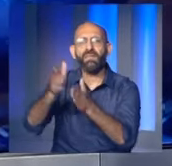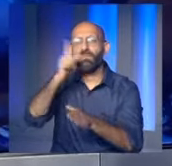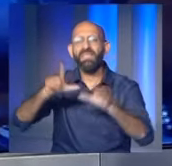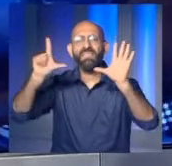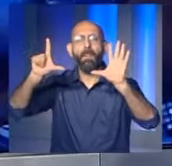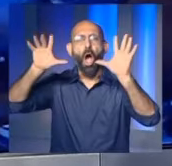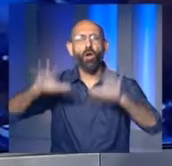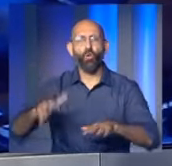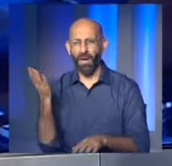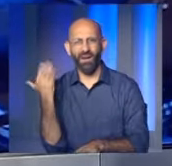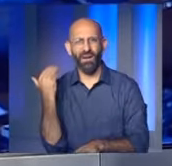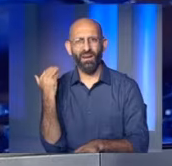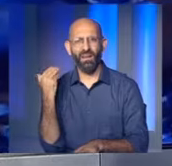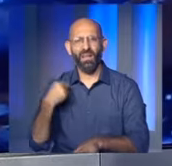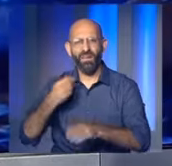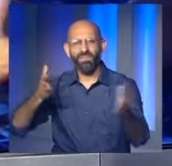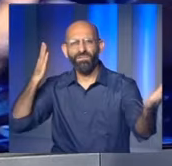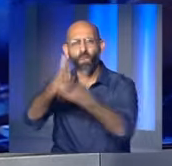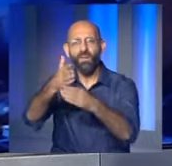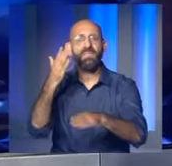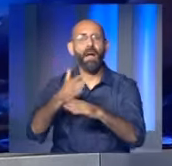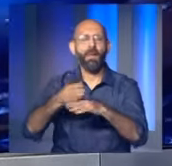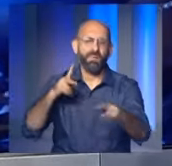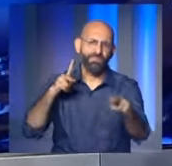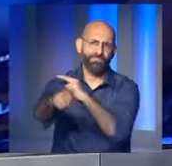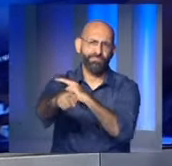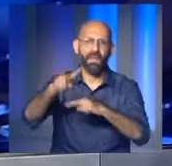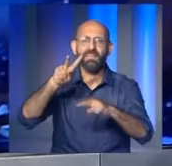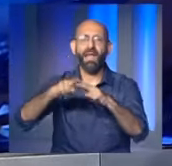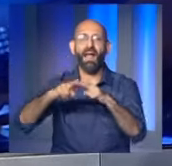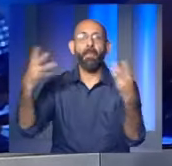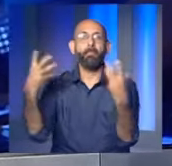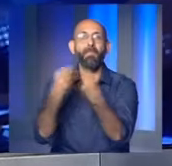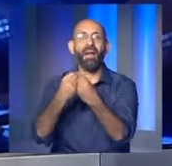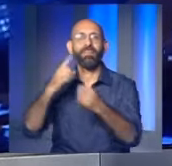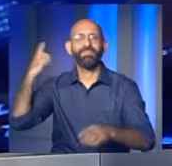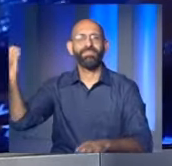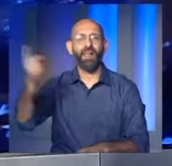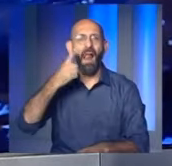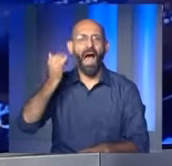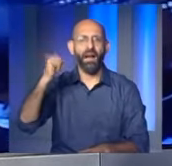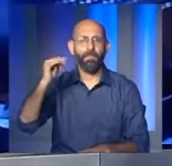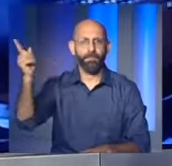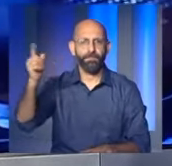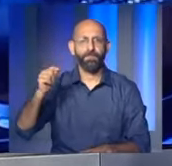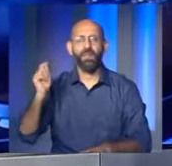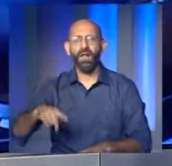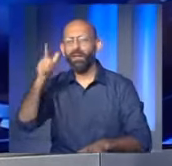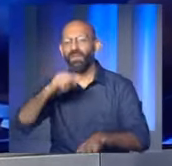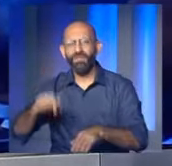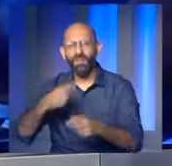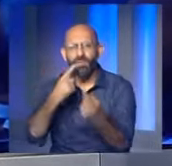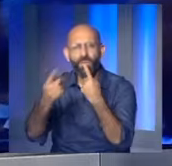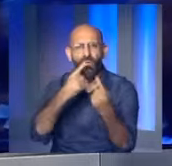نفذنا هجوم السابع من أكتوبر لوقف مساعي التطبيع، الاشتراكي يطلق مبادرته الرئاسية اليوم بلقاءات مكثفة